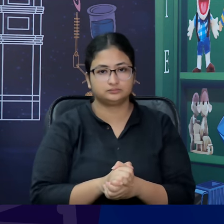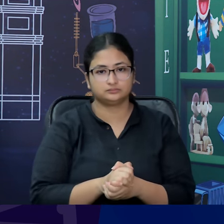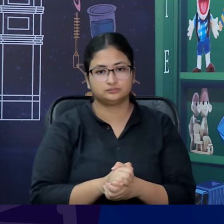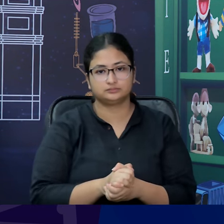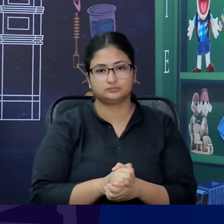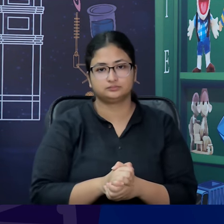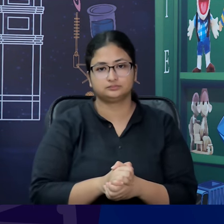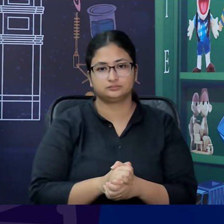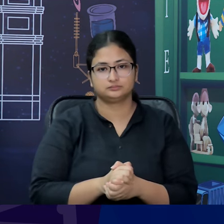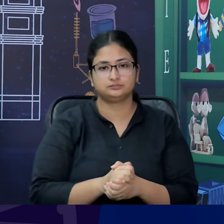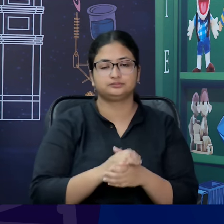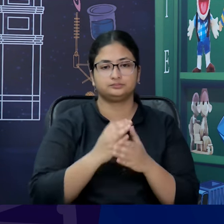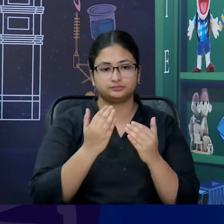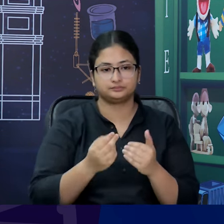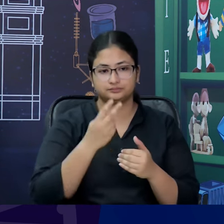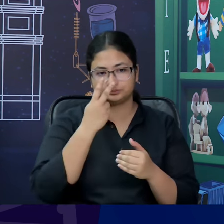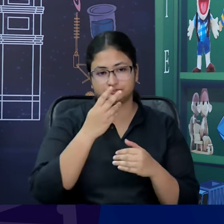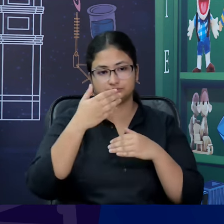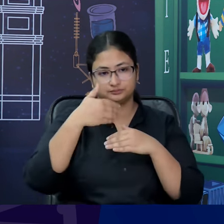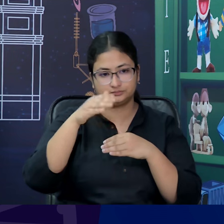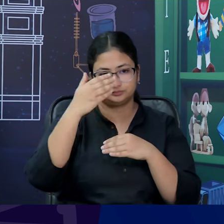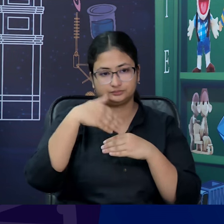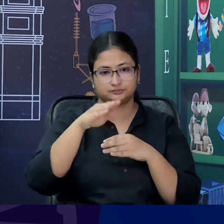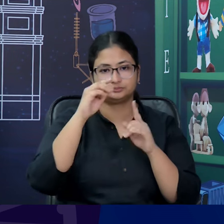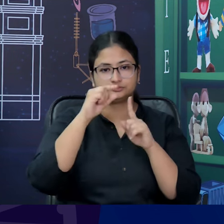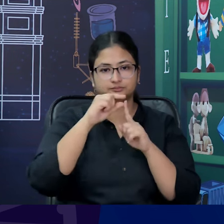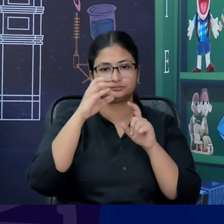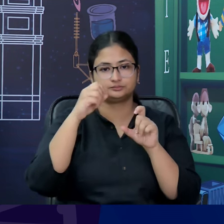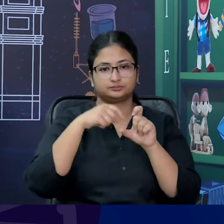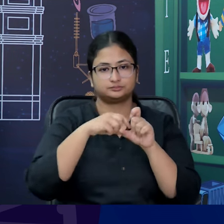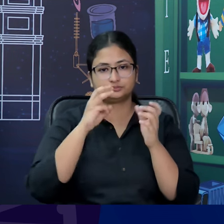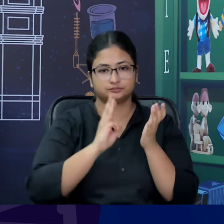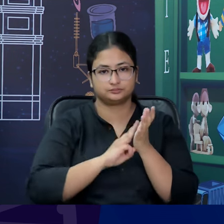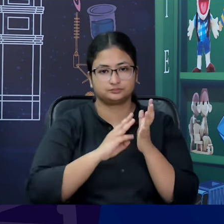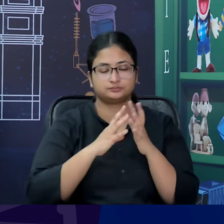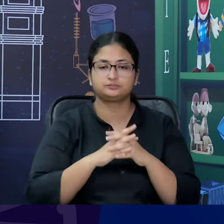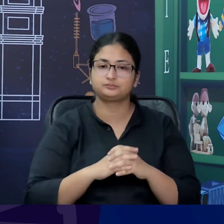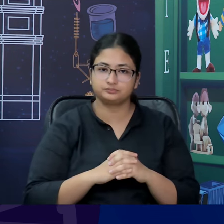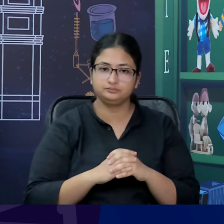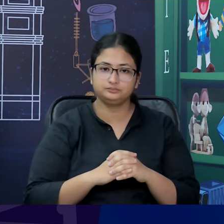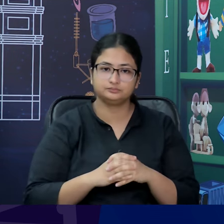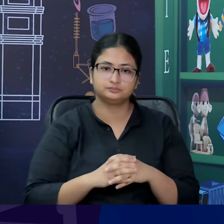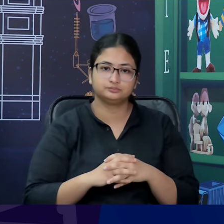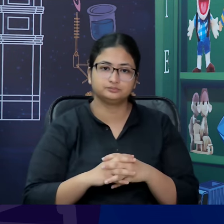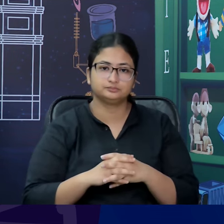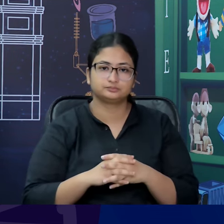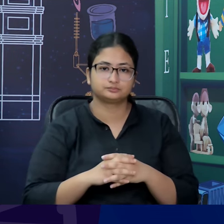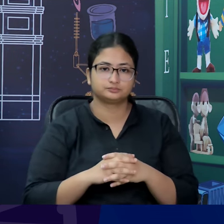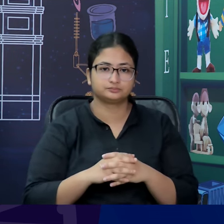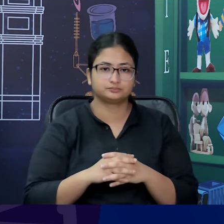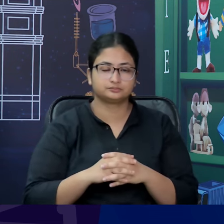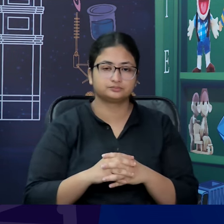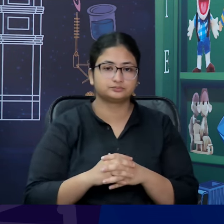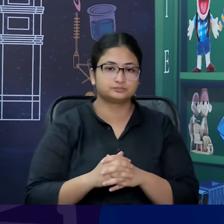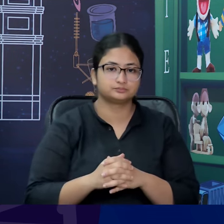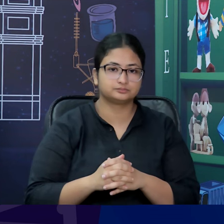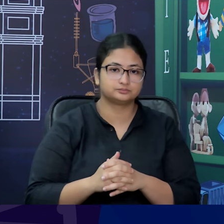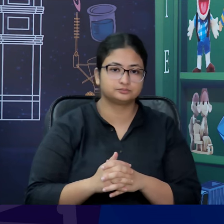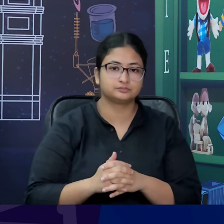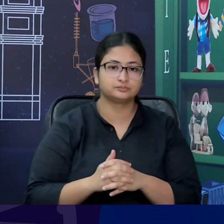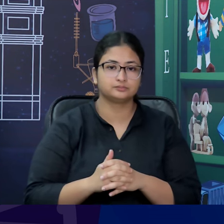दिया आगे देखें ऊपर से ठीक ठाक ऊपर से ठीक ठाक